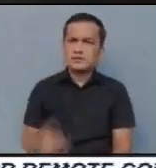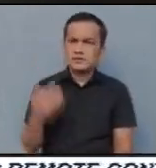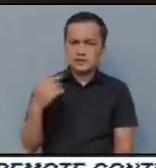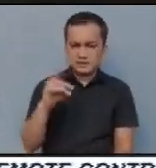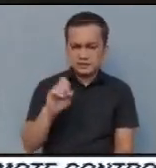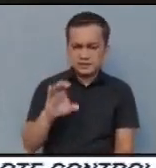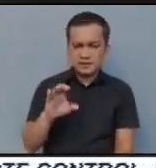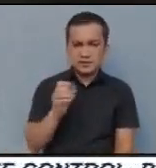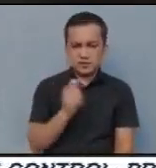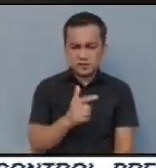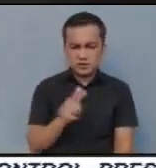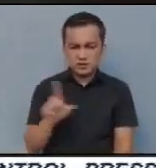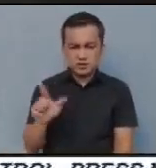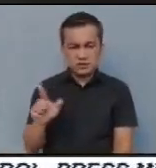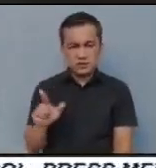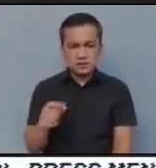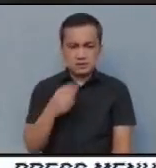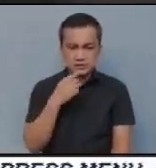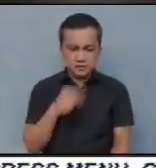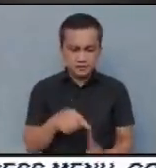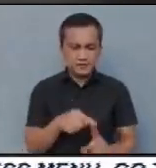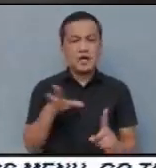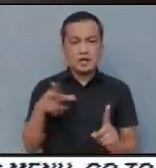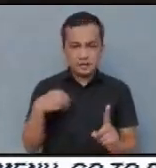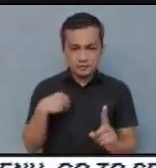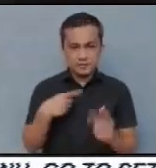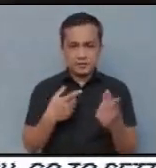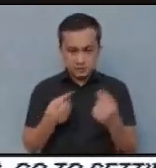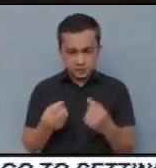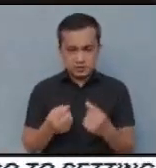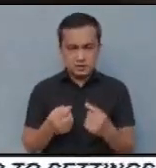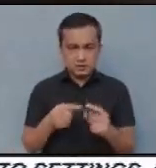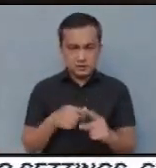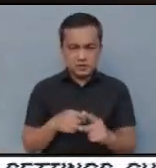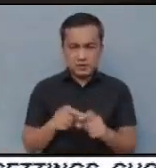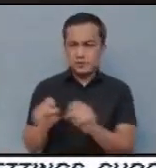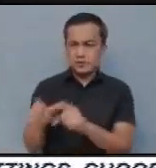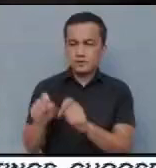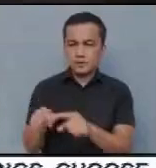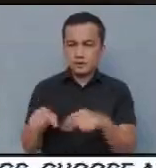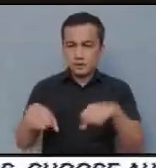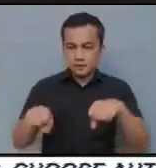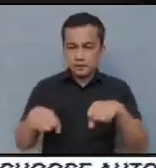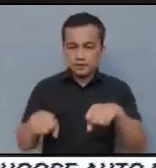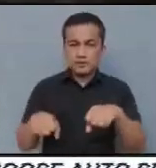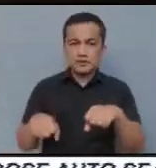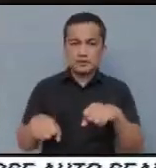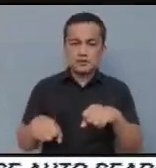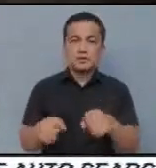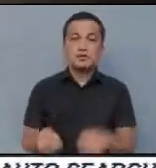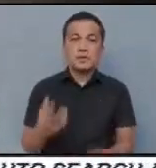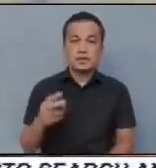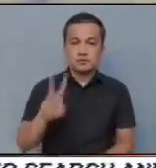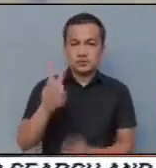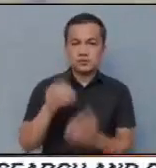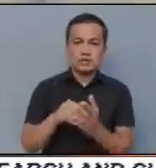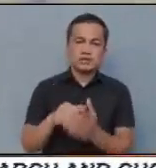2021. Anila, umamin ang binata na nagawa niya ito at ibinenta ang pocket bike sa halagang mahigit 2,000